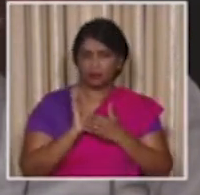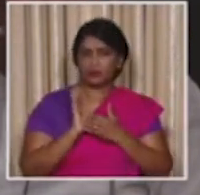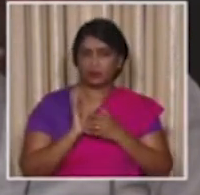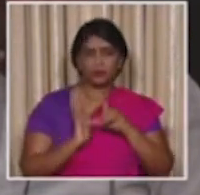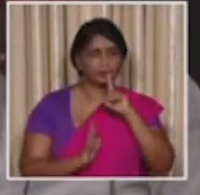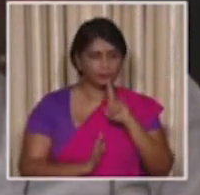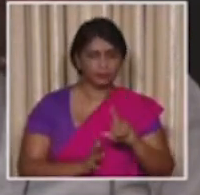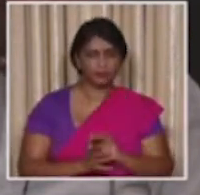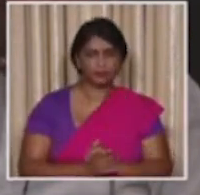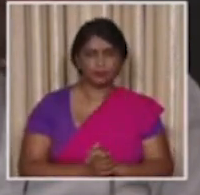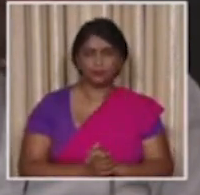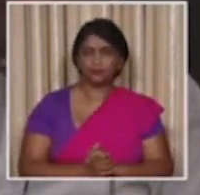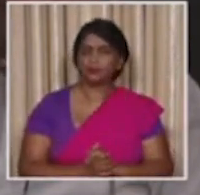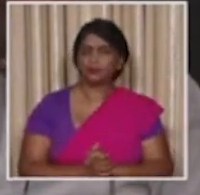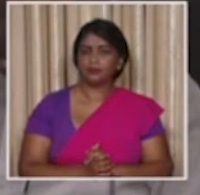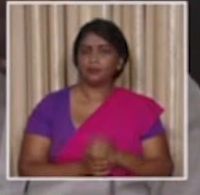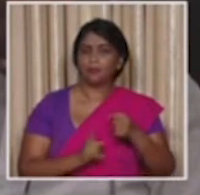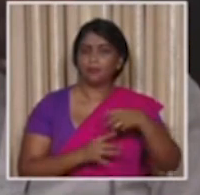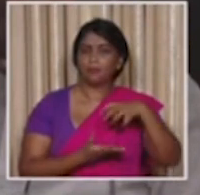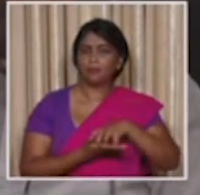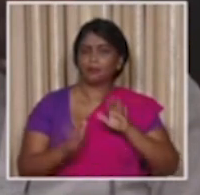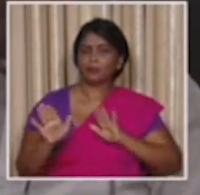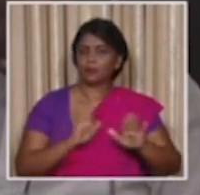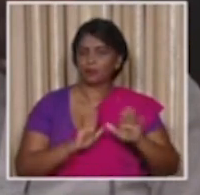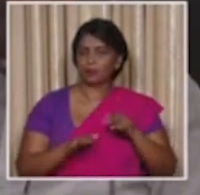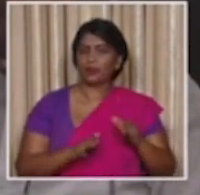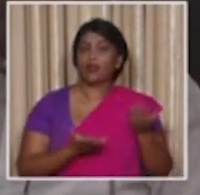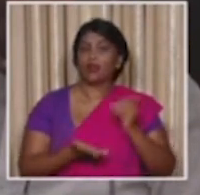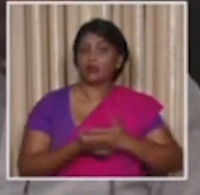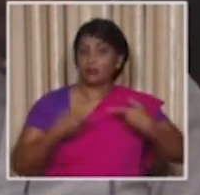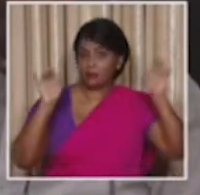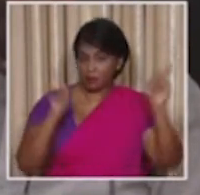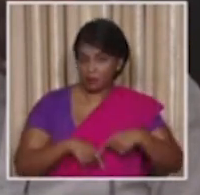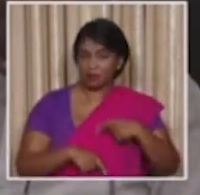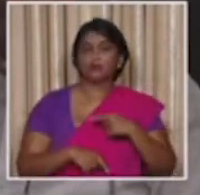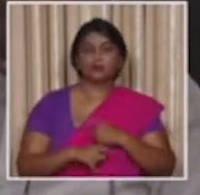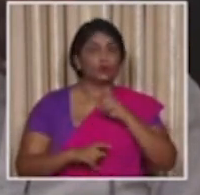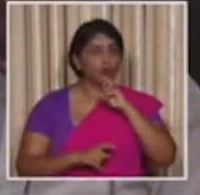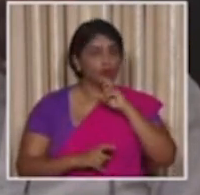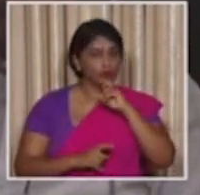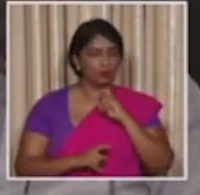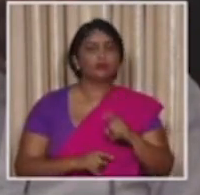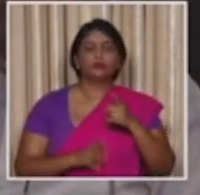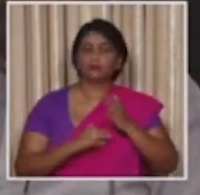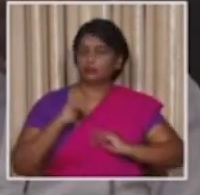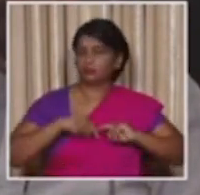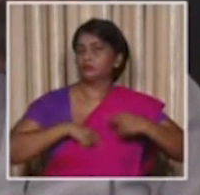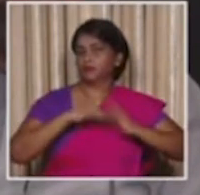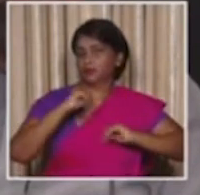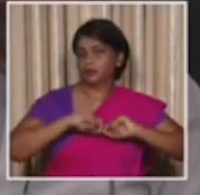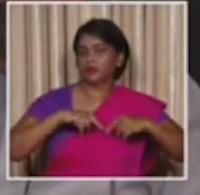එක ප්‍රකාශයට පත් කළා. ඊළඟට පළාත් පාලන ආයතනවල අර නැවත කැඳවීම සම්බන්ධයෙන් ශ්‍රේෂ්ඨාධිකරණ ඒක